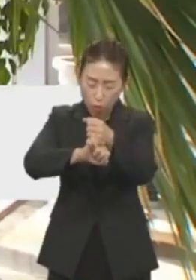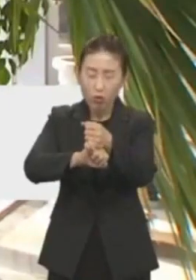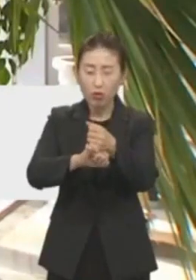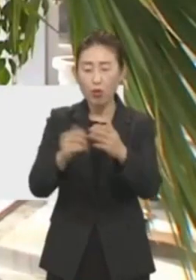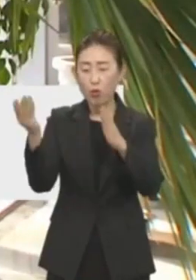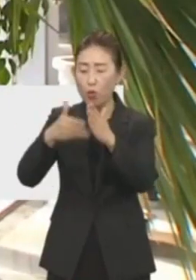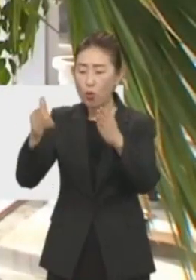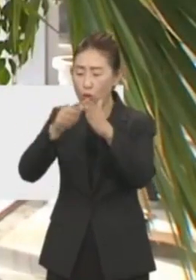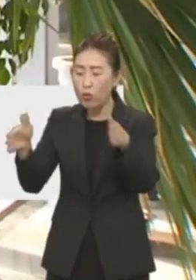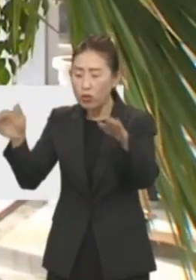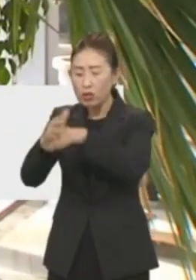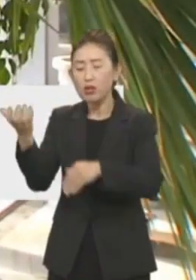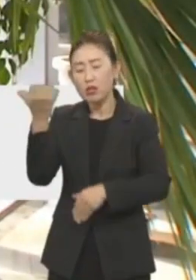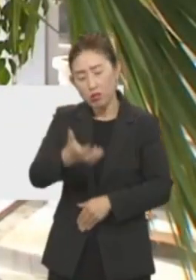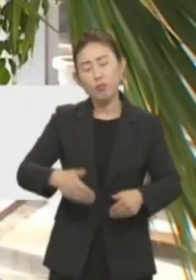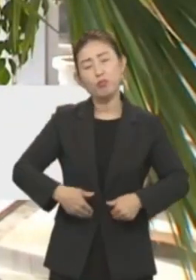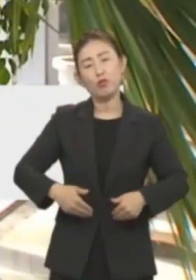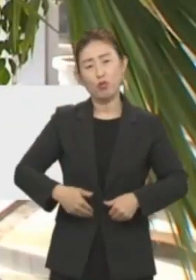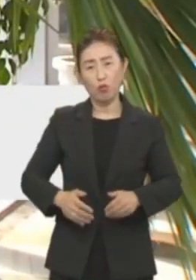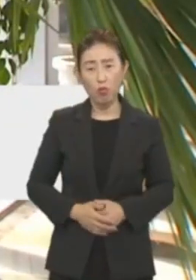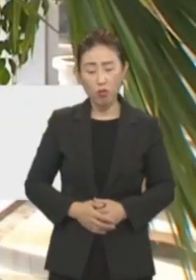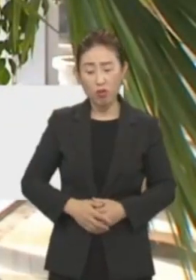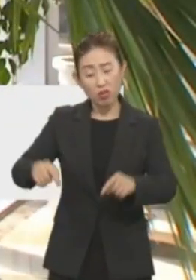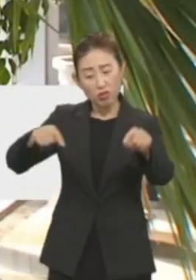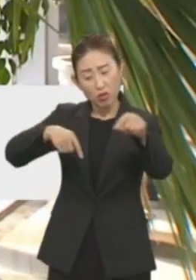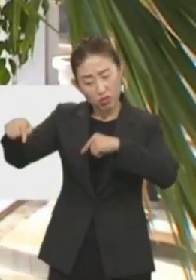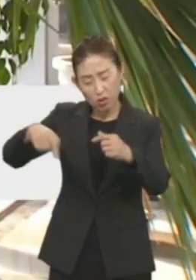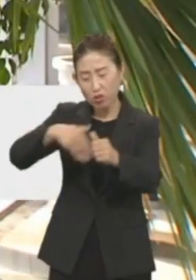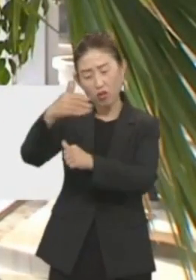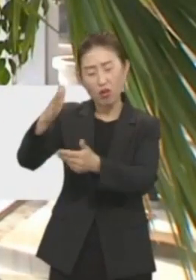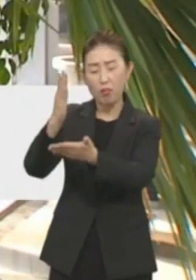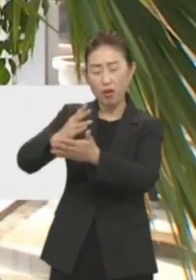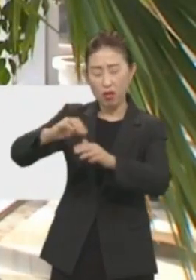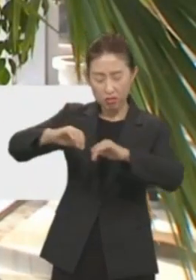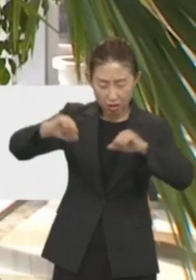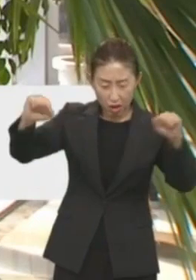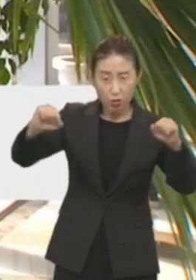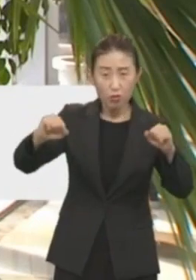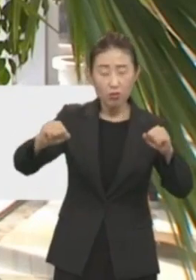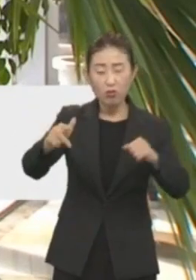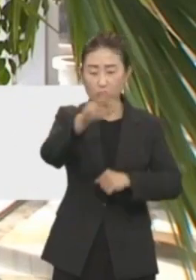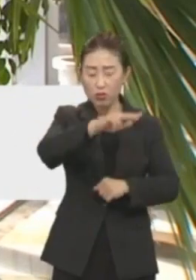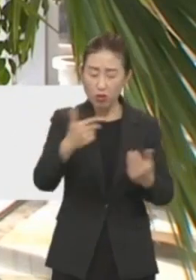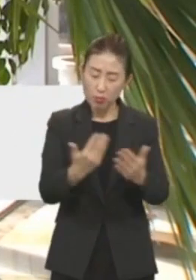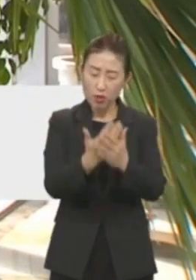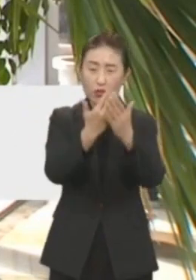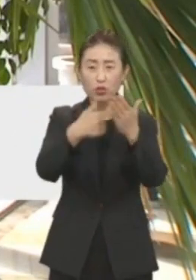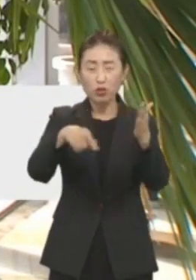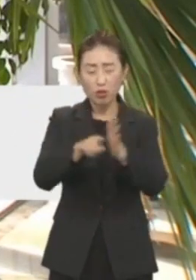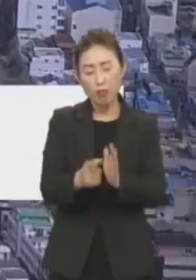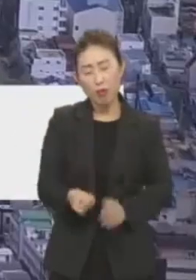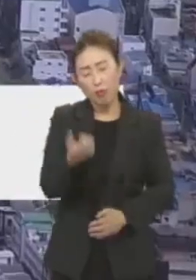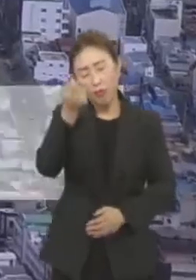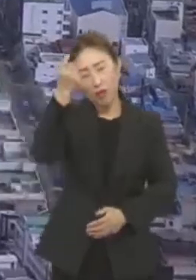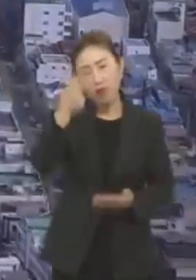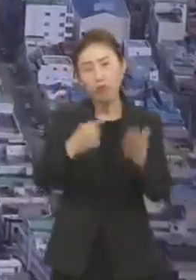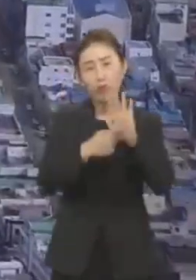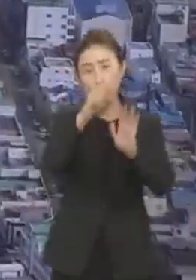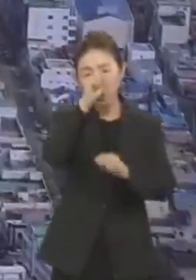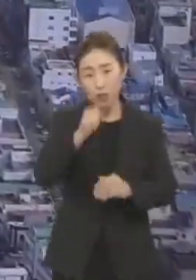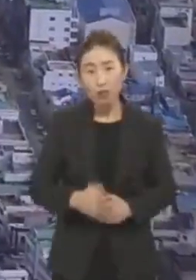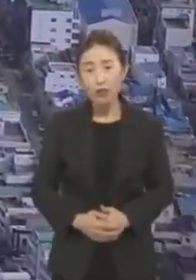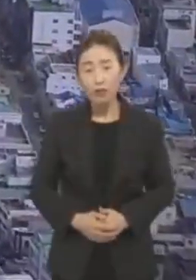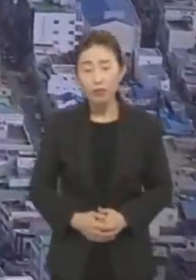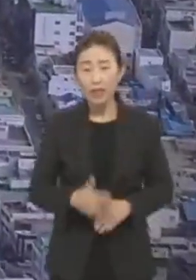때문에 이런 뭐 여러 가지 정치적 상황보다는 국가의 균형 발전에 맞춰서 빨리 진행하는 것입니다.